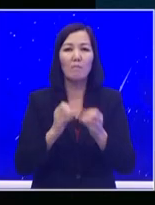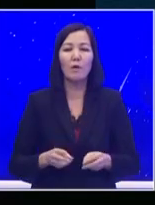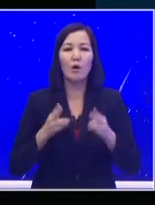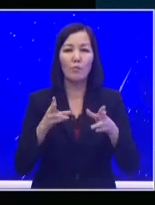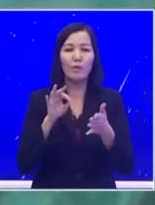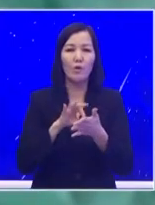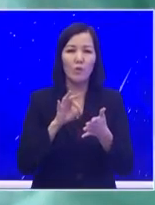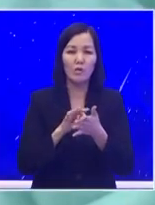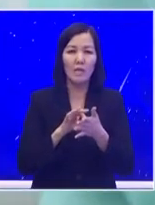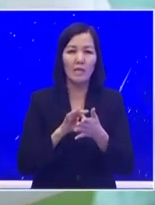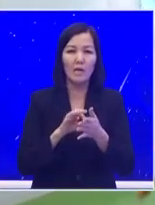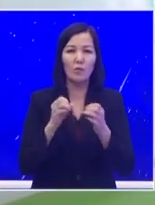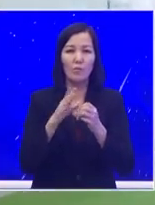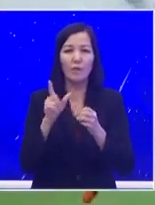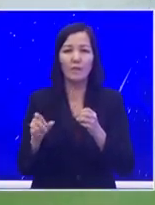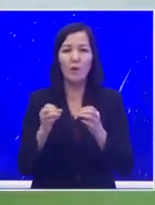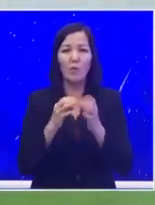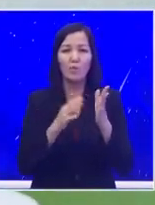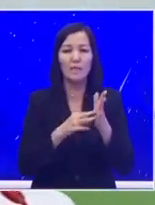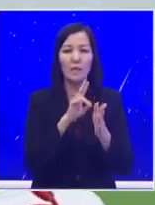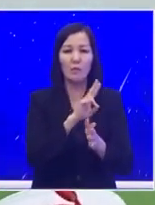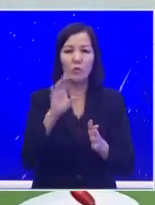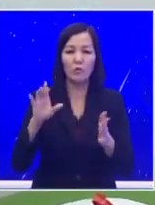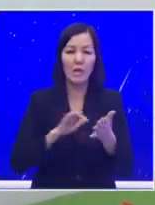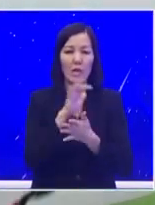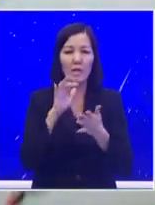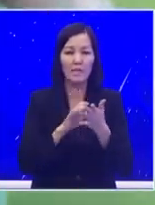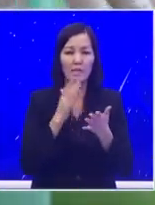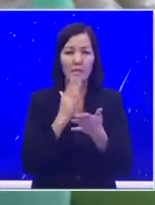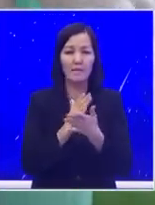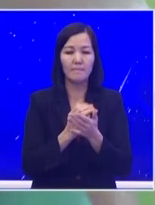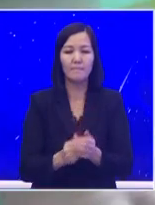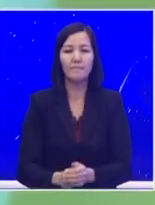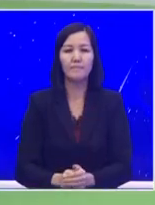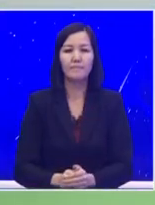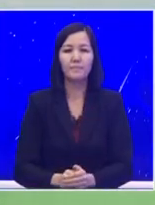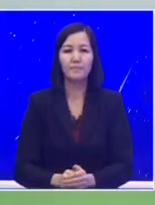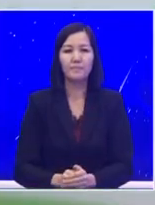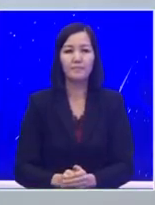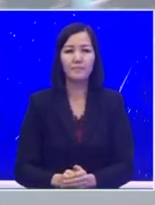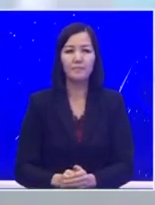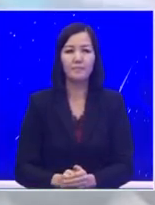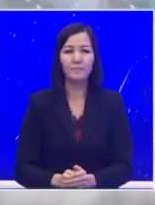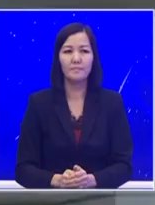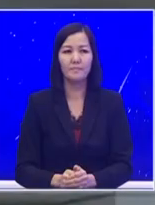ауруға шалдыққандардың 15-і Алматы, 18-і Елордада тіркеліп отыр.